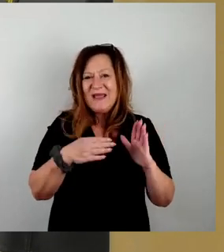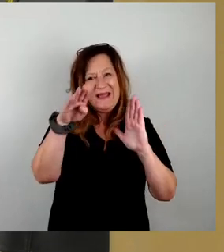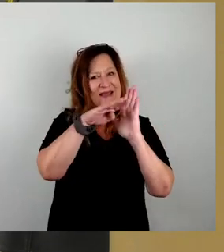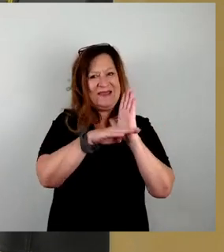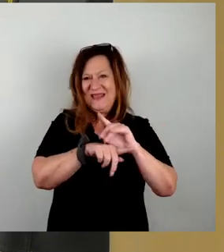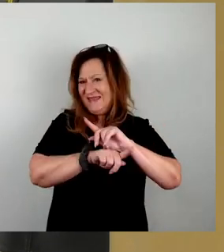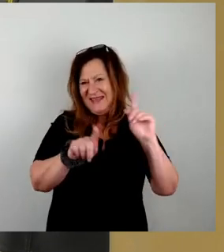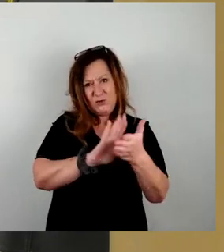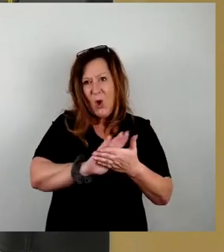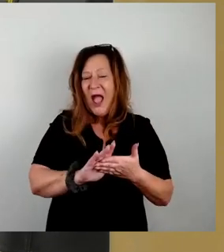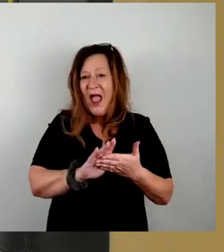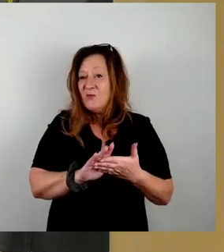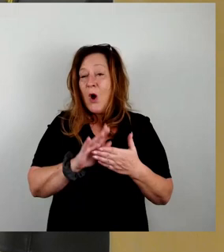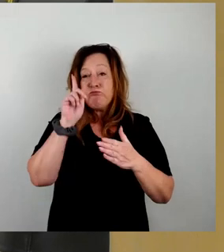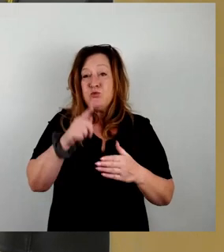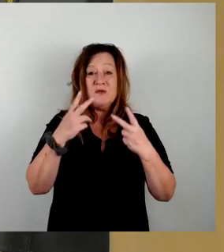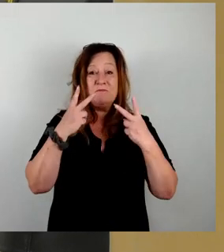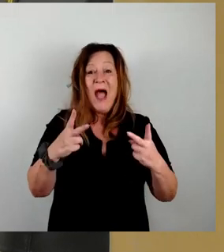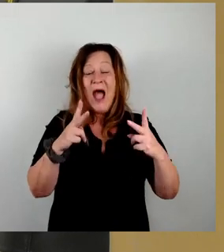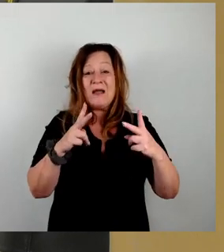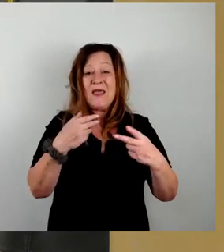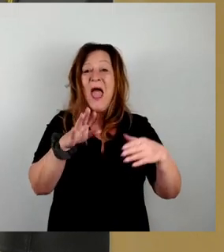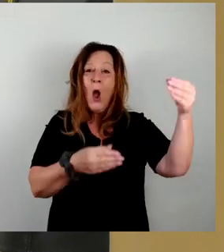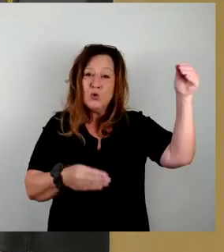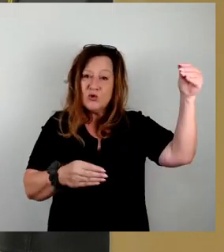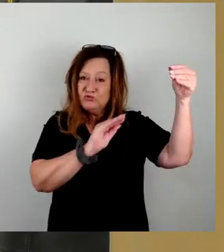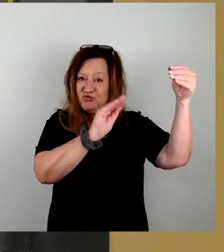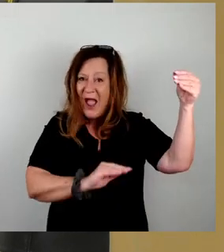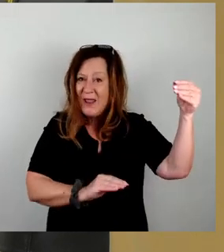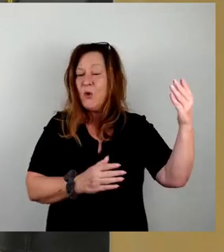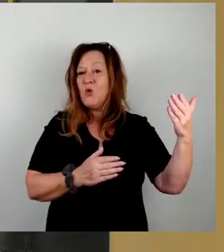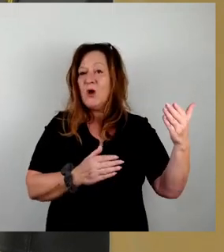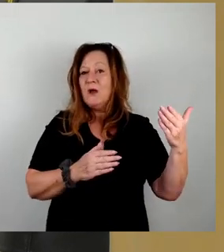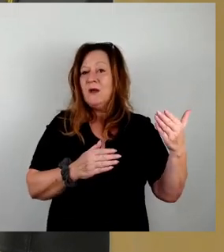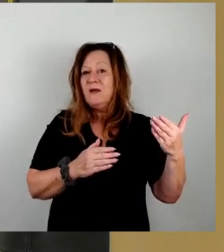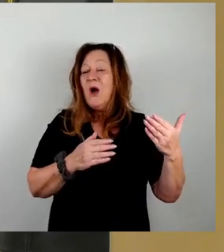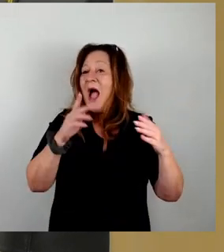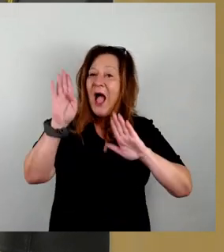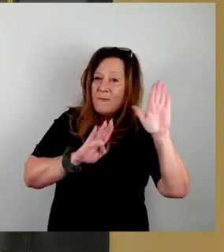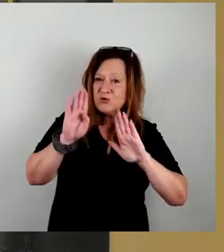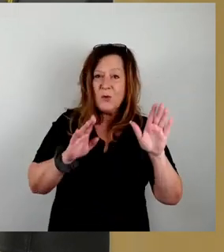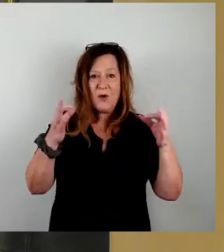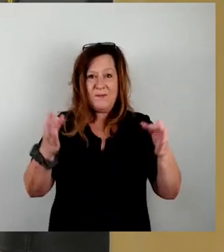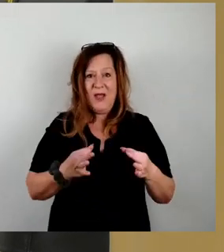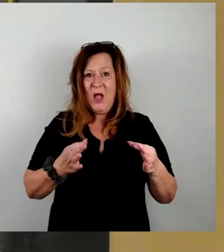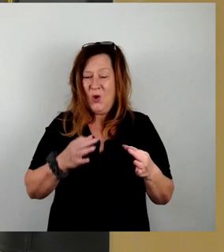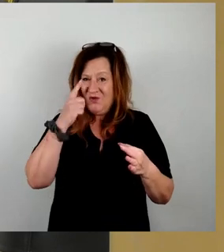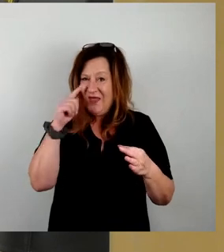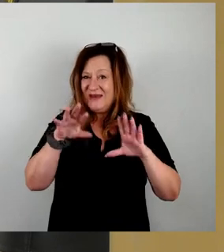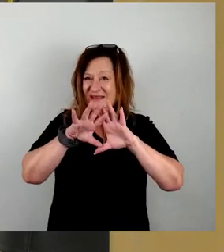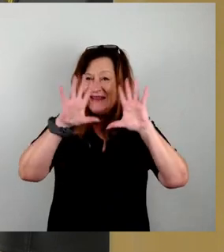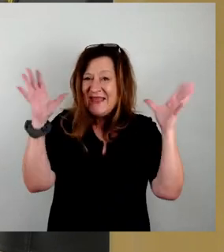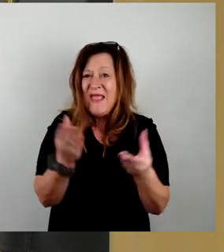Beachtung von Ausschreibungen, wenn man sowas macht und abgestimmt macht. Und wir leben, wenn man gesamt für die Stadtverwaltung auch spricht, in